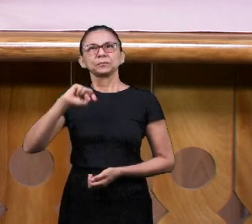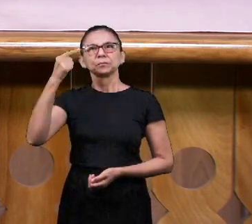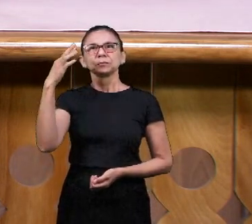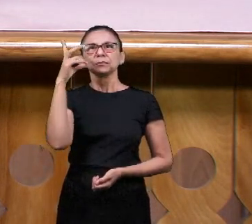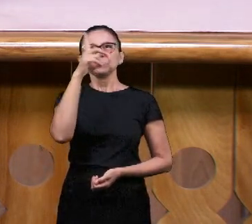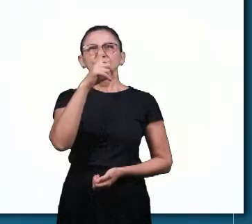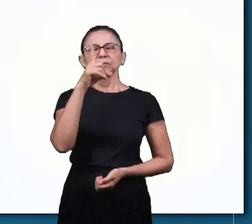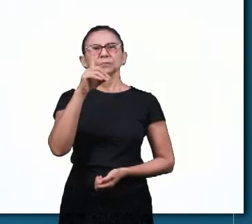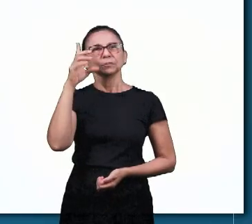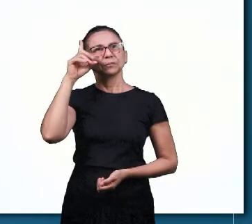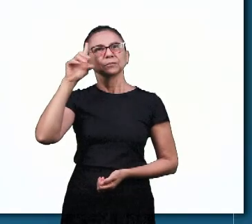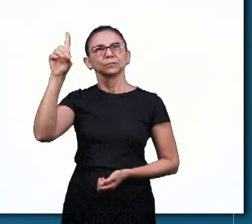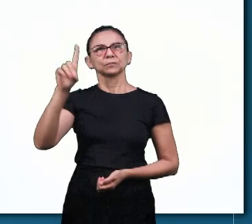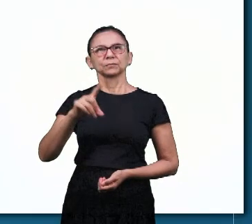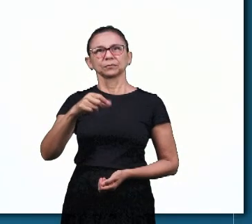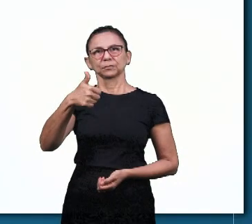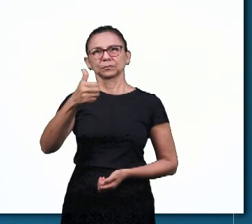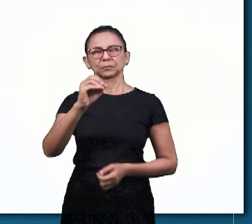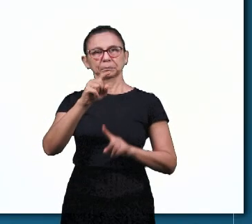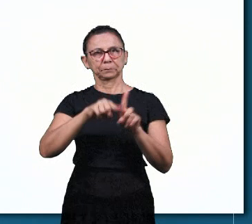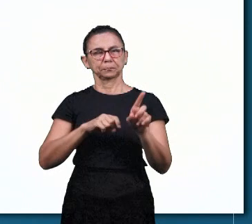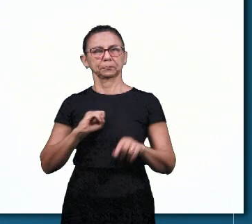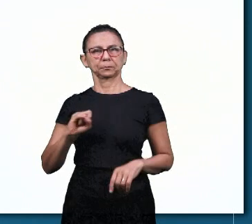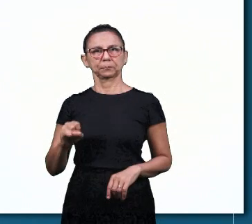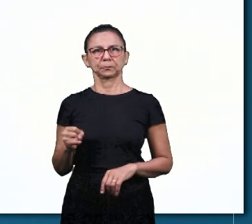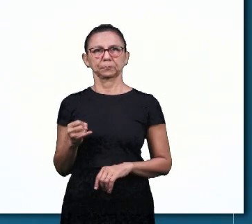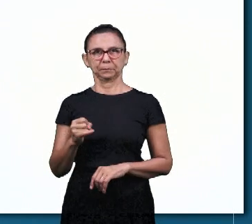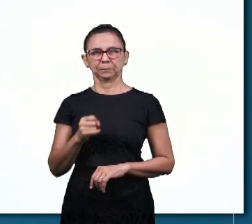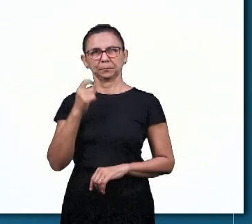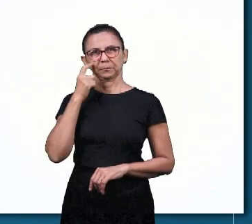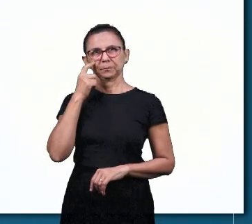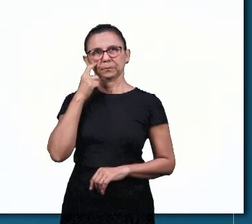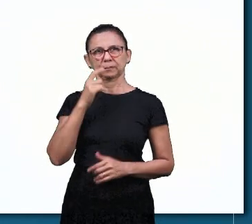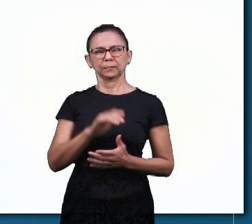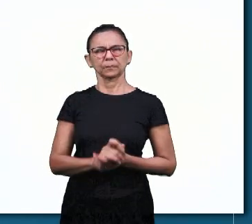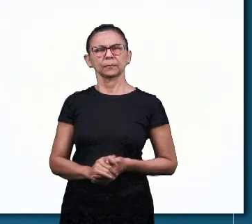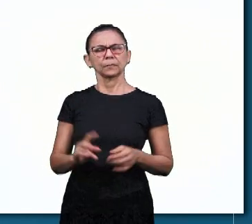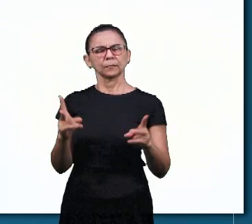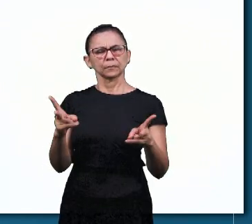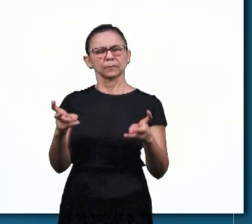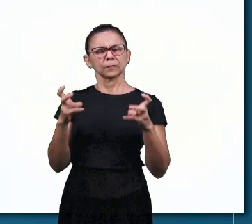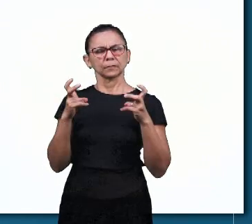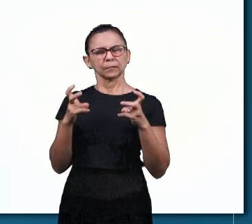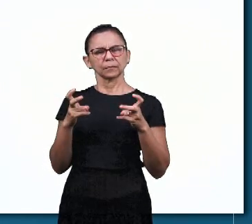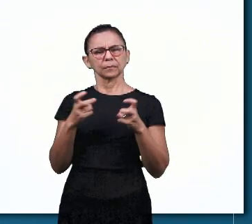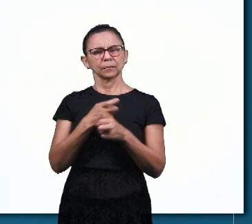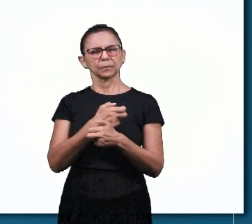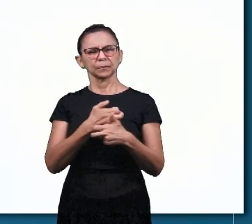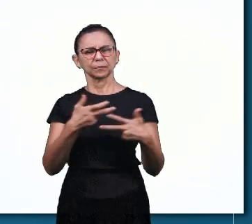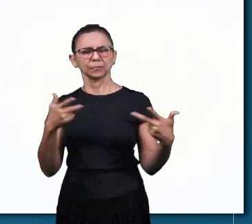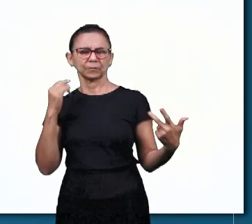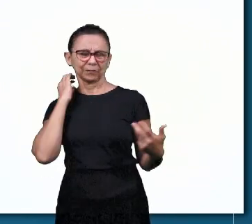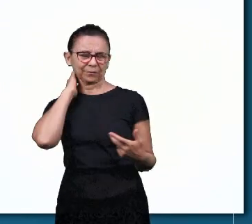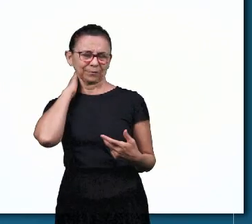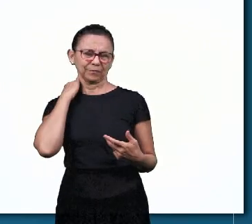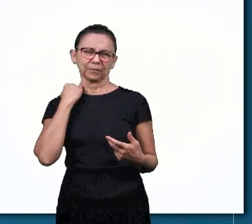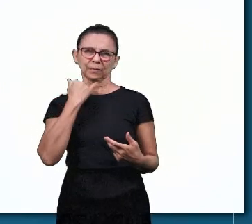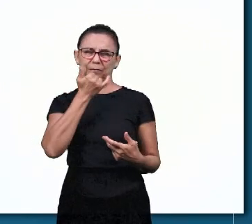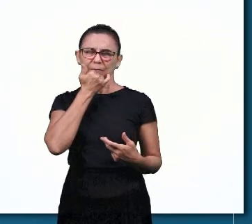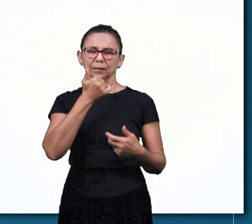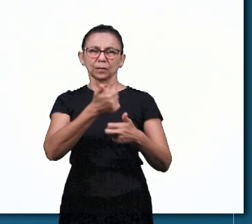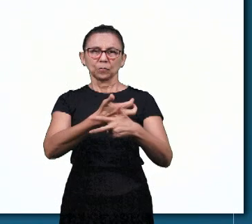prochain, le 10 janvier, la question est la suivante. Identifier les raisons et les résultats